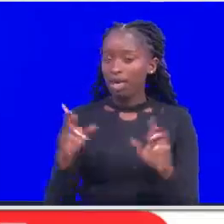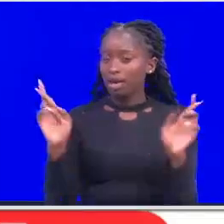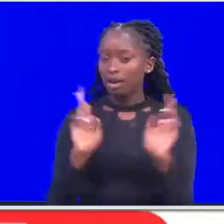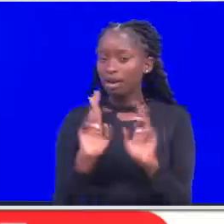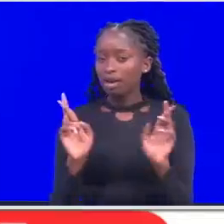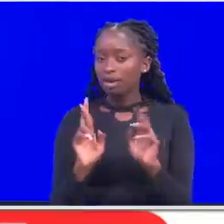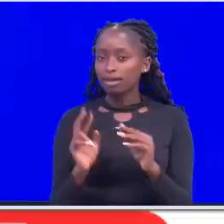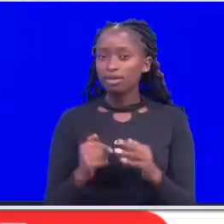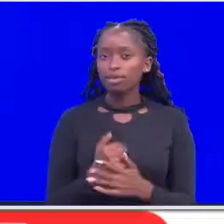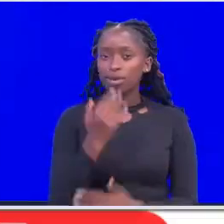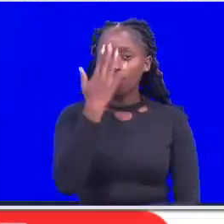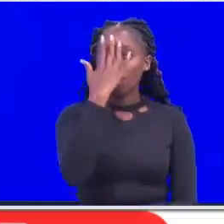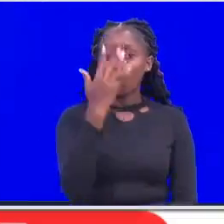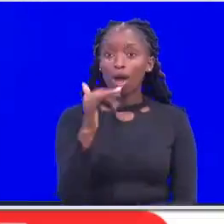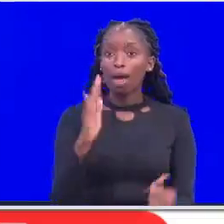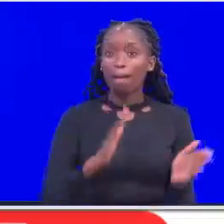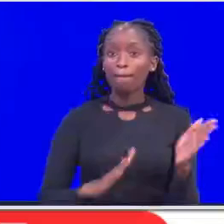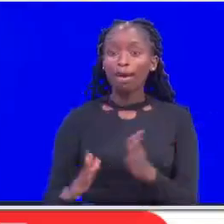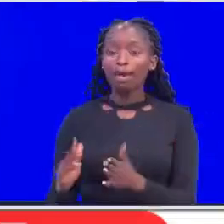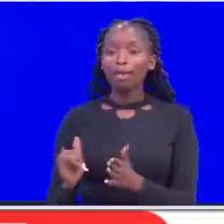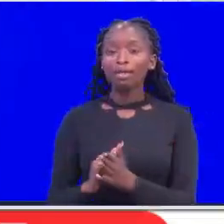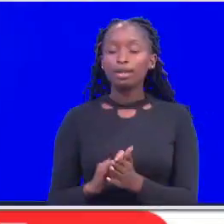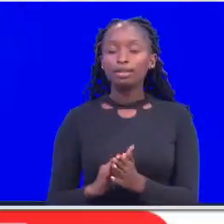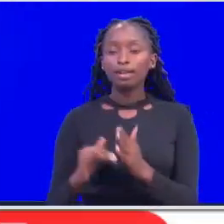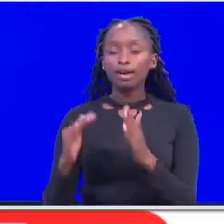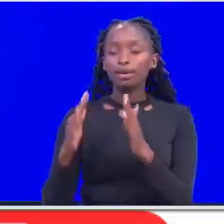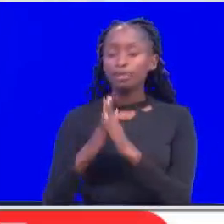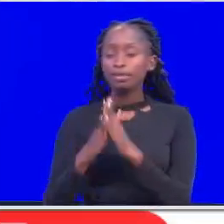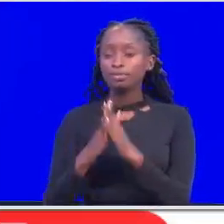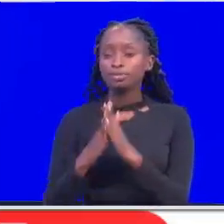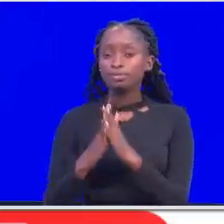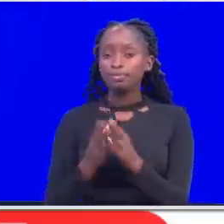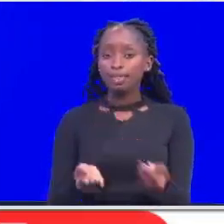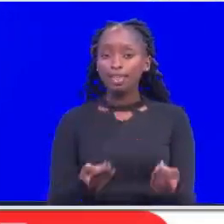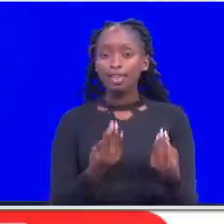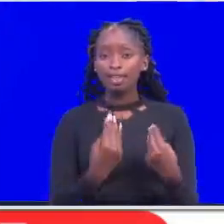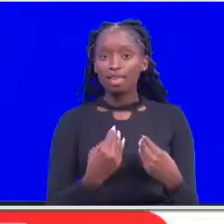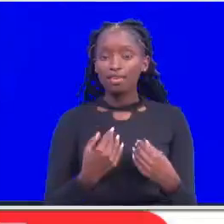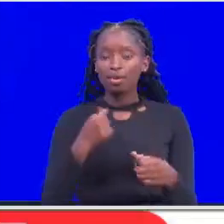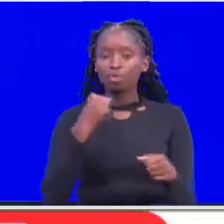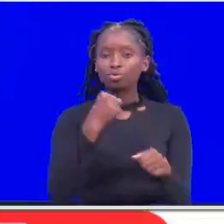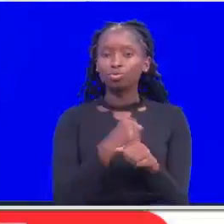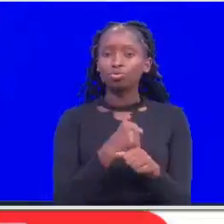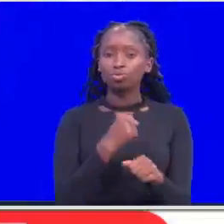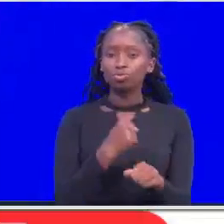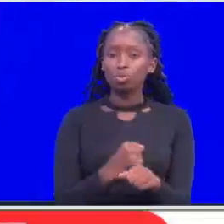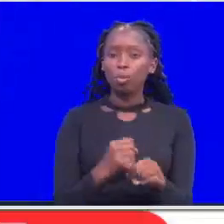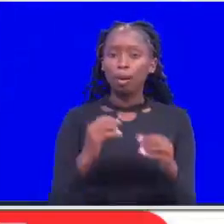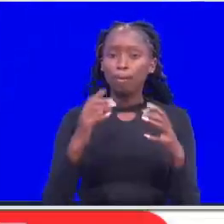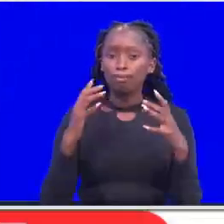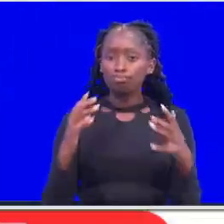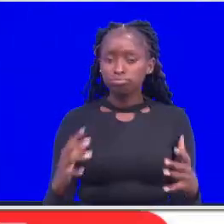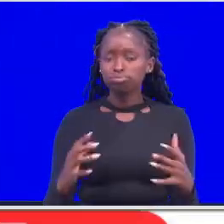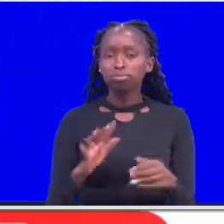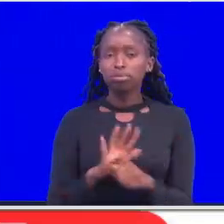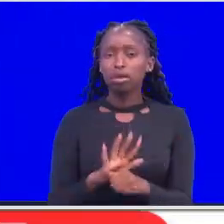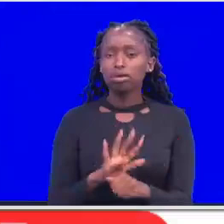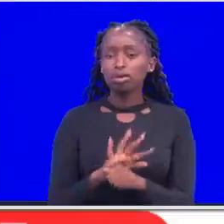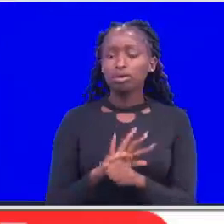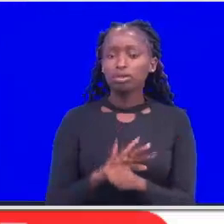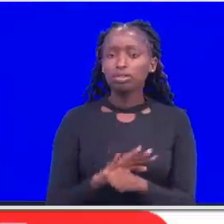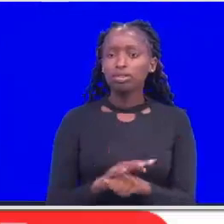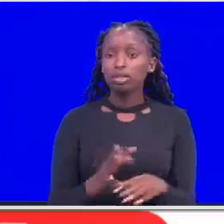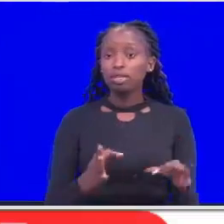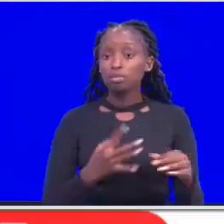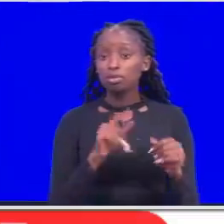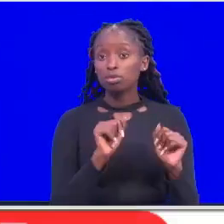Kwa sababu hiyo mpango ya housing inatupatia ajira ajabu. Wacha niwaeleze. Saa